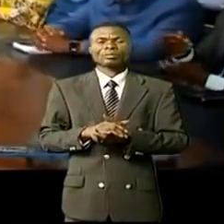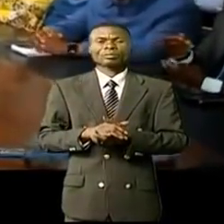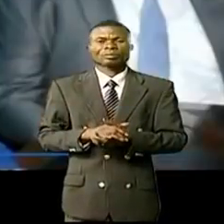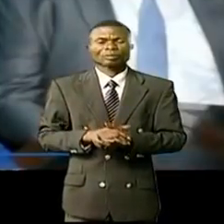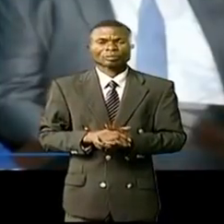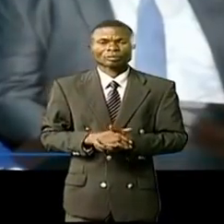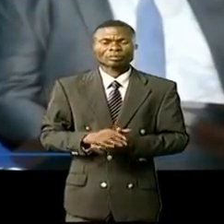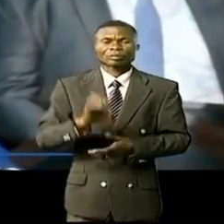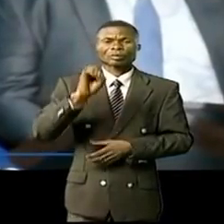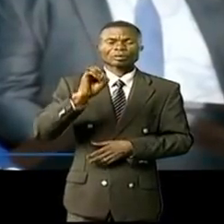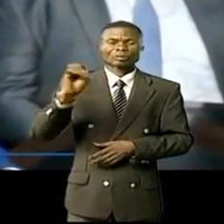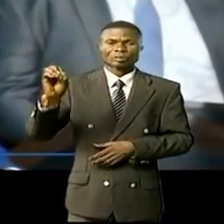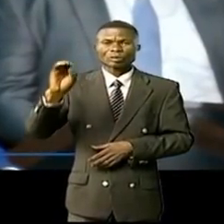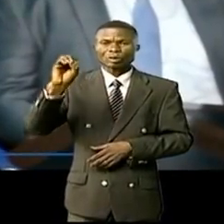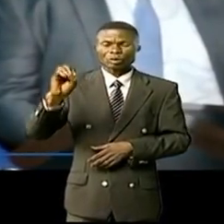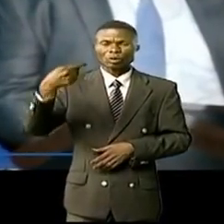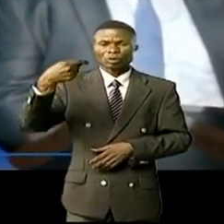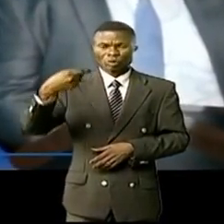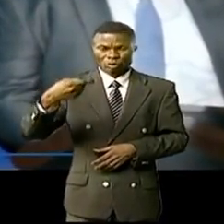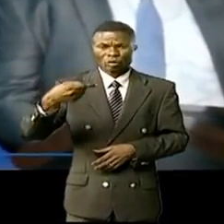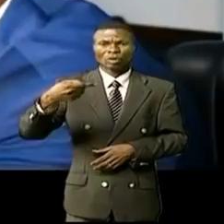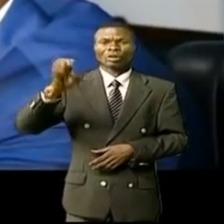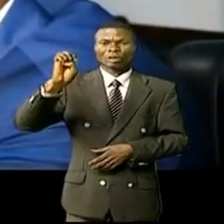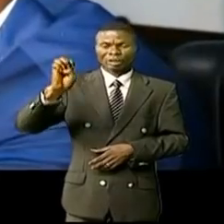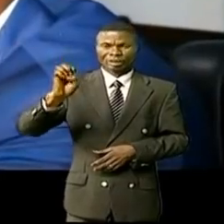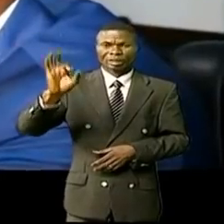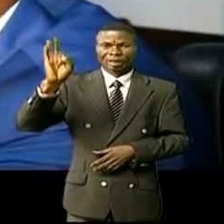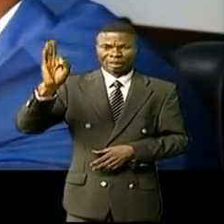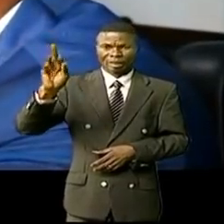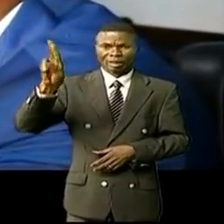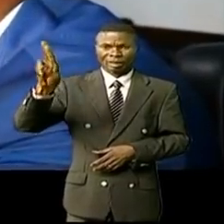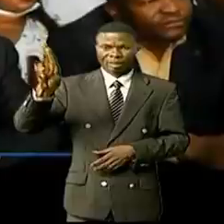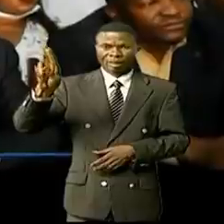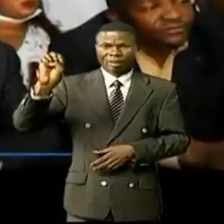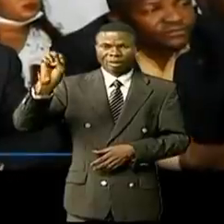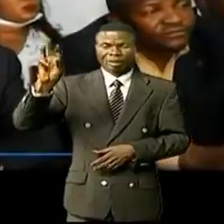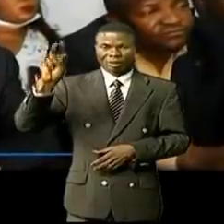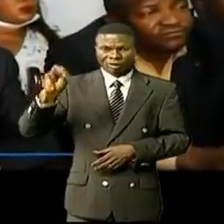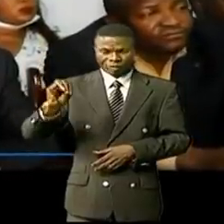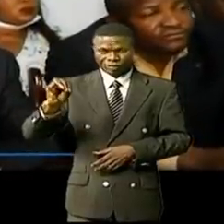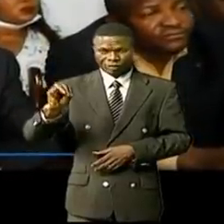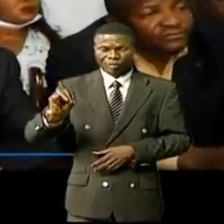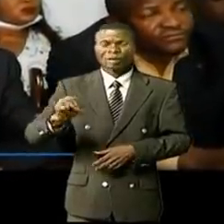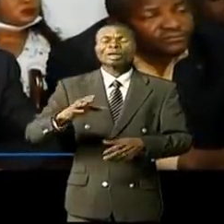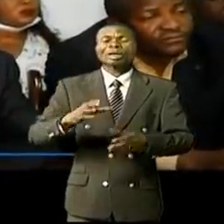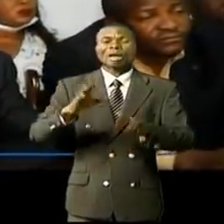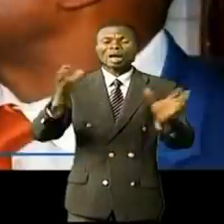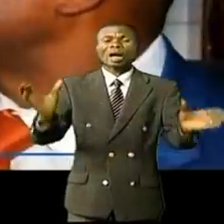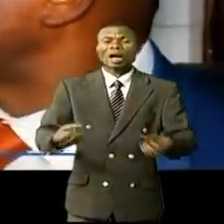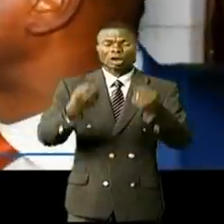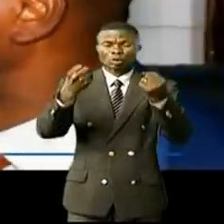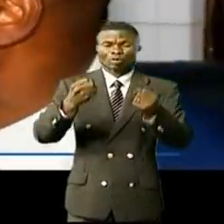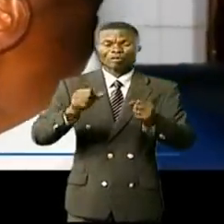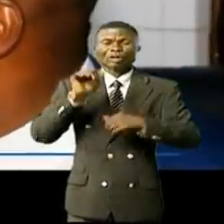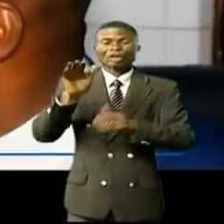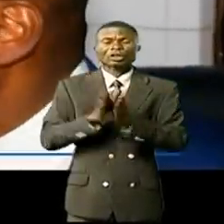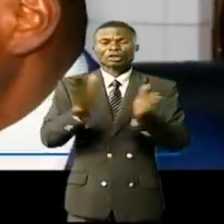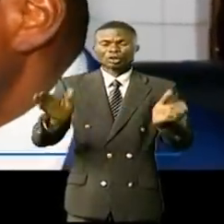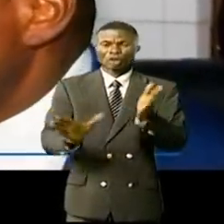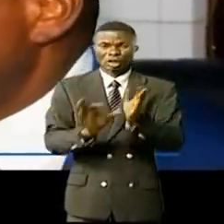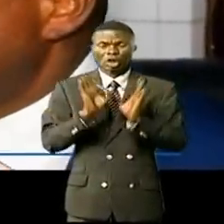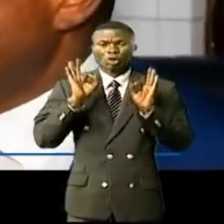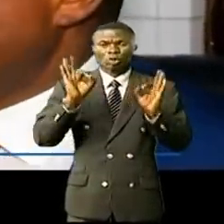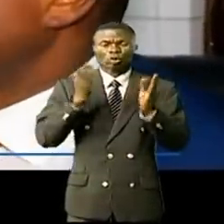de gestion du fret multimodal OGFREM a vivement besoin d'une stabilité indispensable à son bon fonctionnement. Olivier